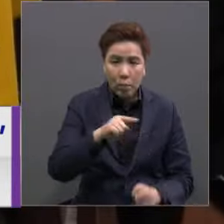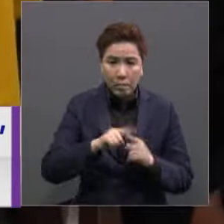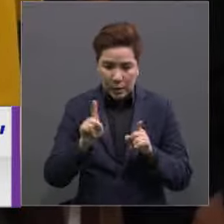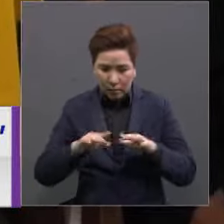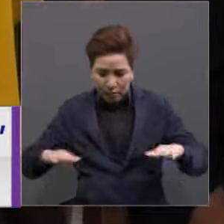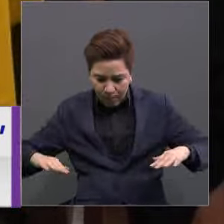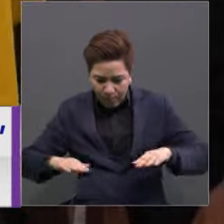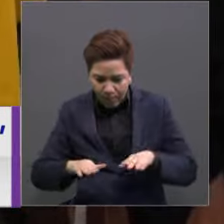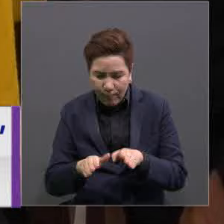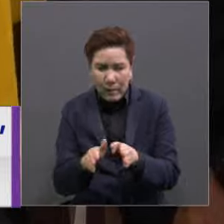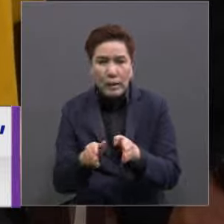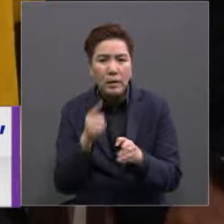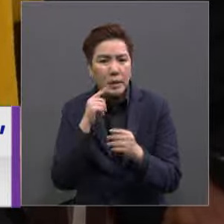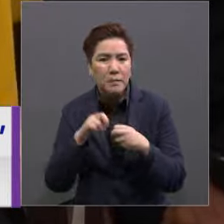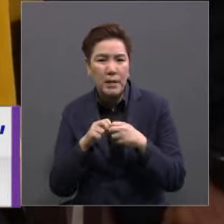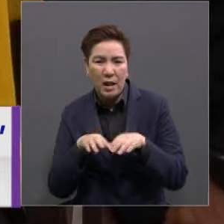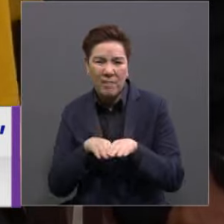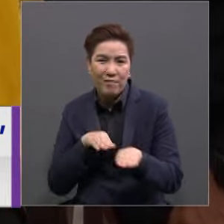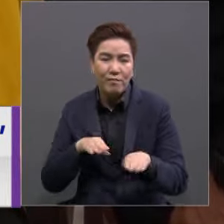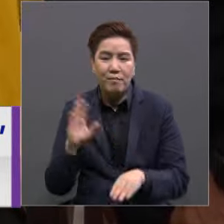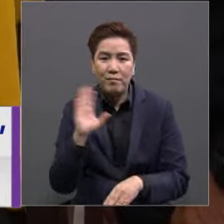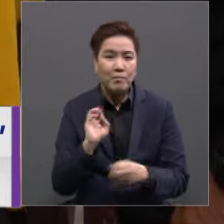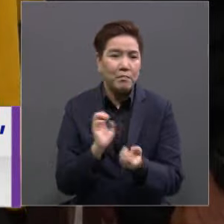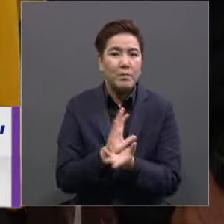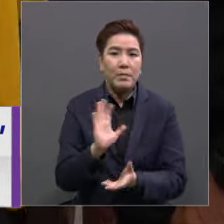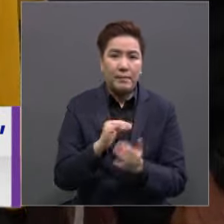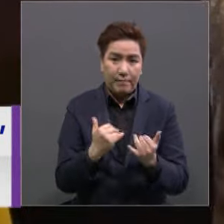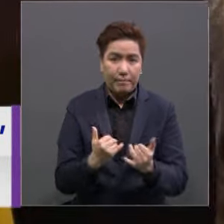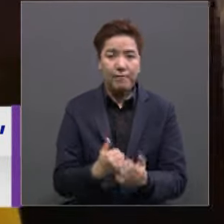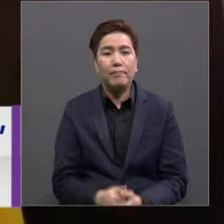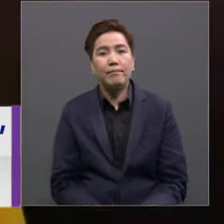ดนะให้บริหารจัดการไม่ให้เกิดปริมาณรถที่หนาแน่นจนเกินไปครับ